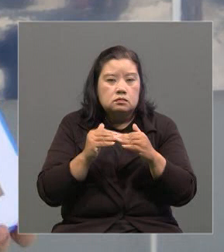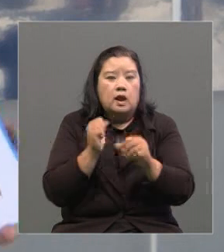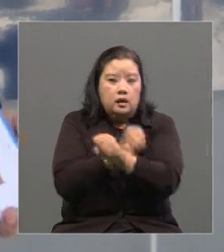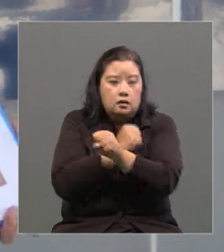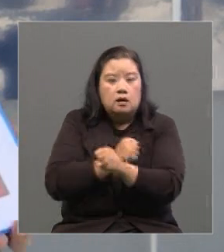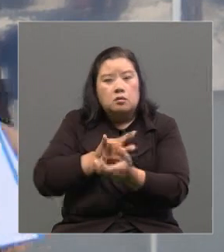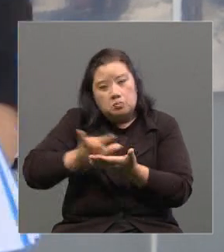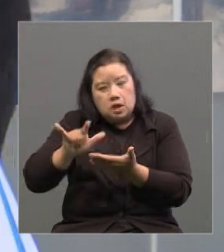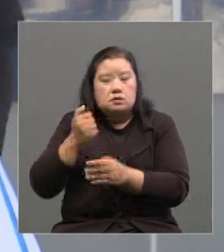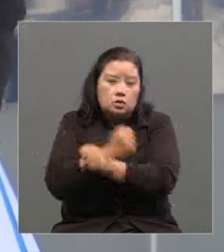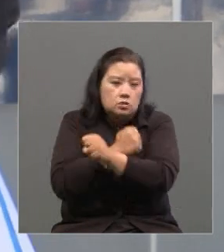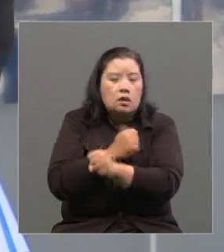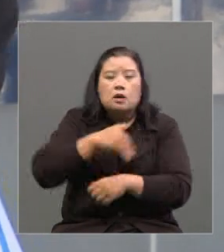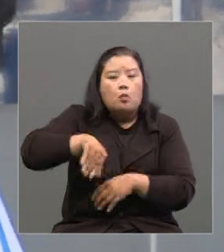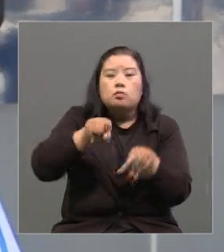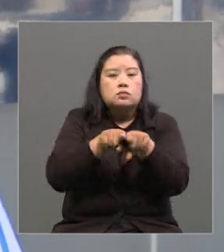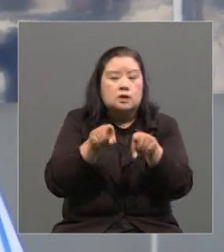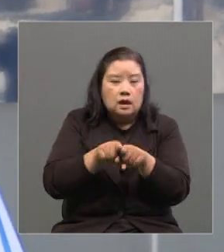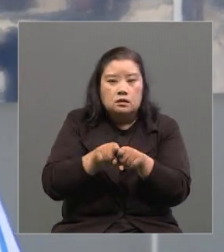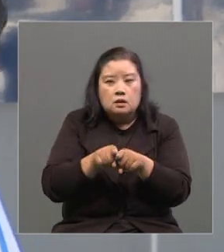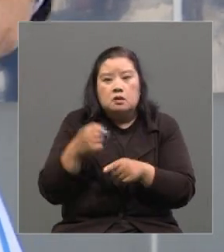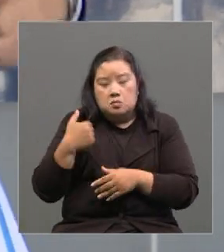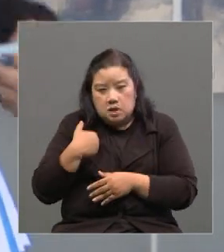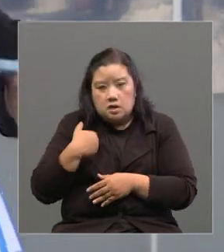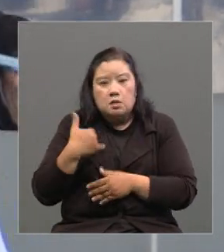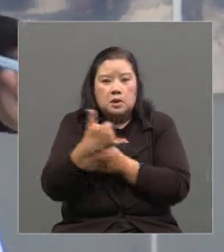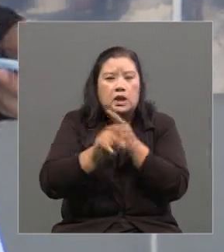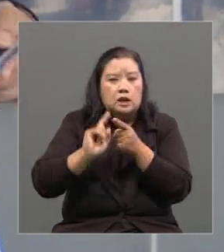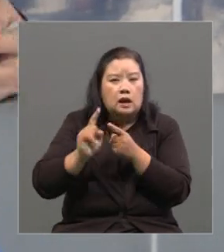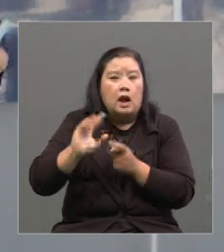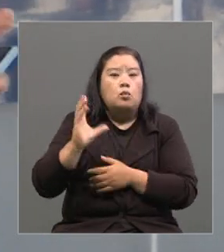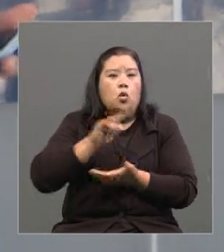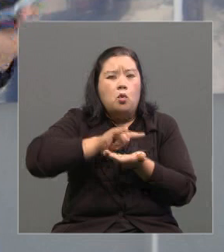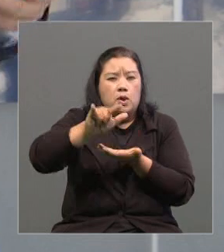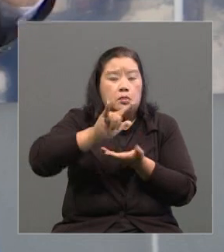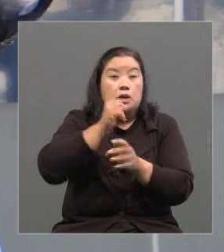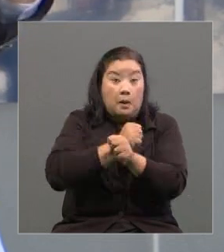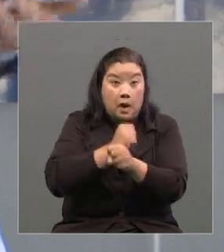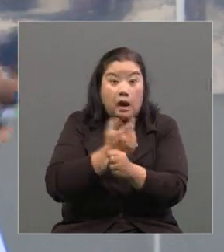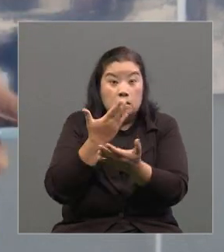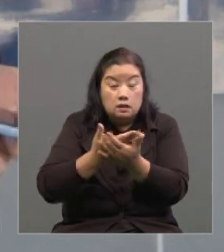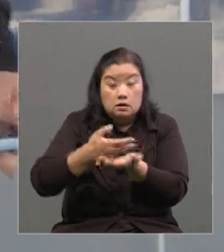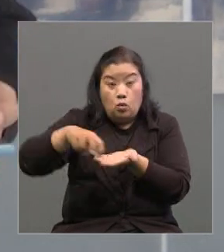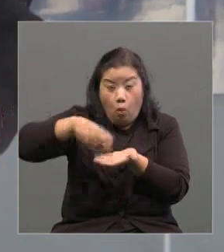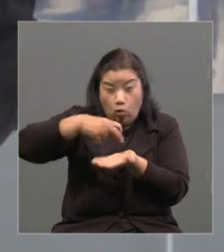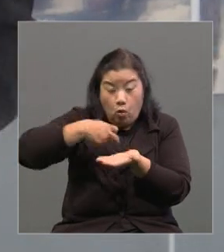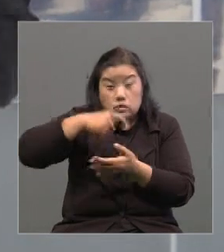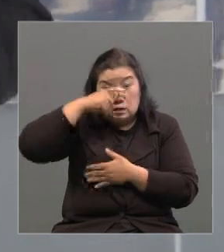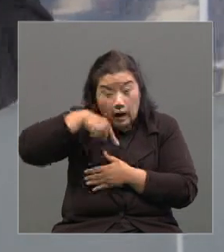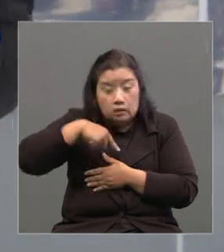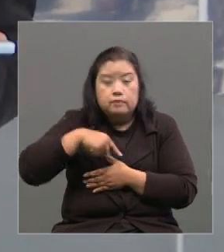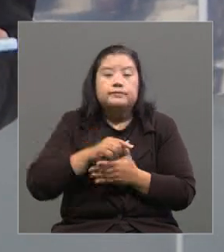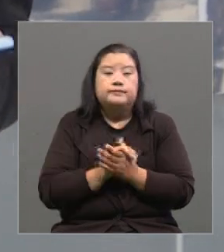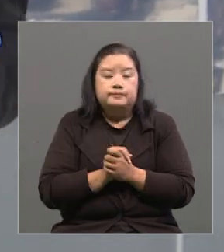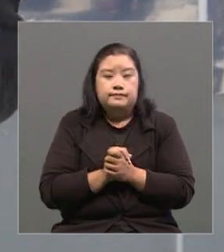แค่ที่เดินทางไปทำงานที่อิสราเอลนะแรงงานไทยที่เดินทางไปประเทศต่างๆทั่วโลกนำเงินกลับเข้ามาในประเทศลองฟังเสียงคุณราเชน